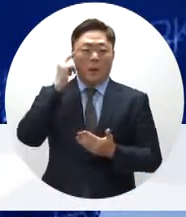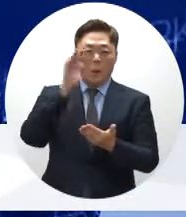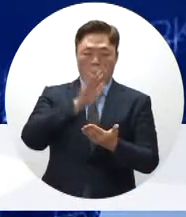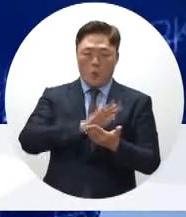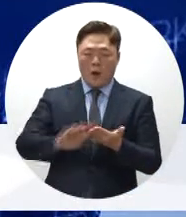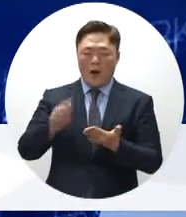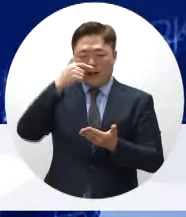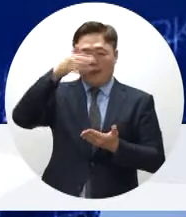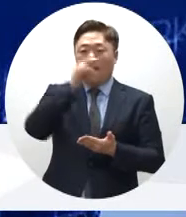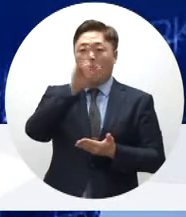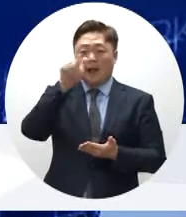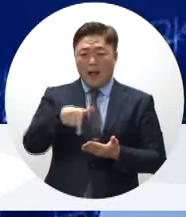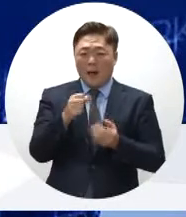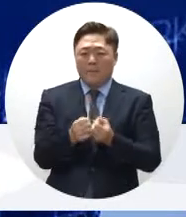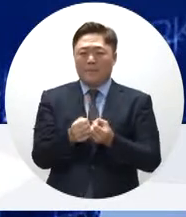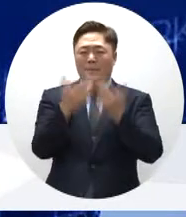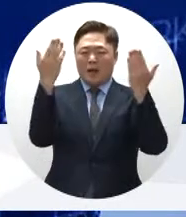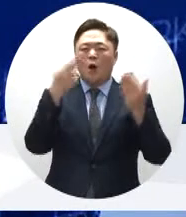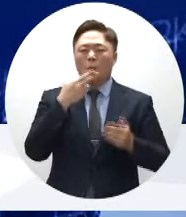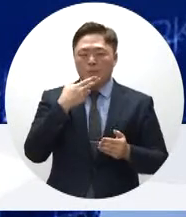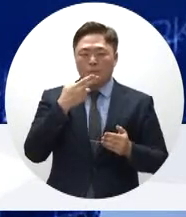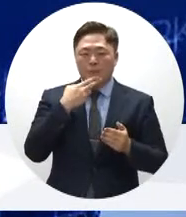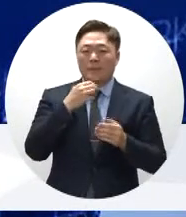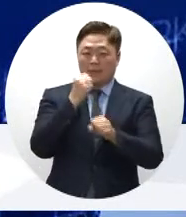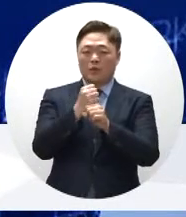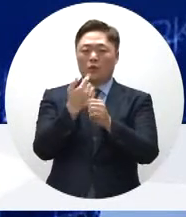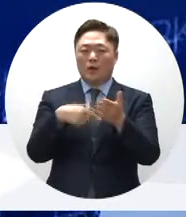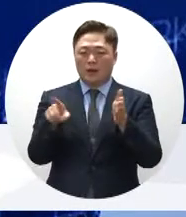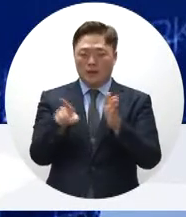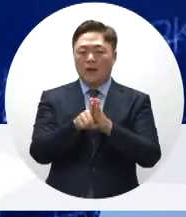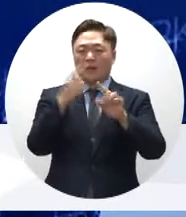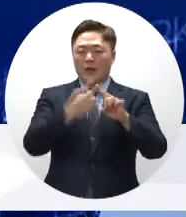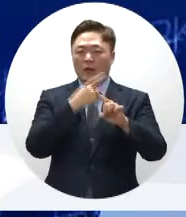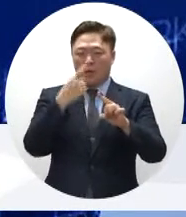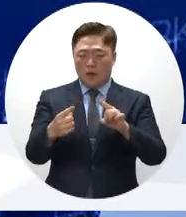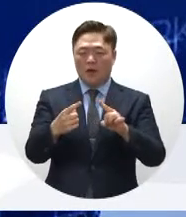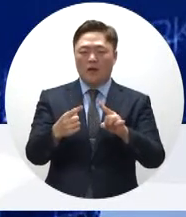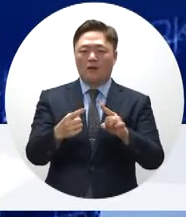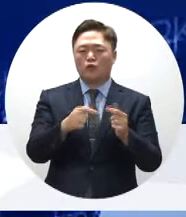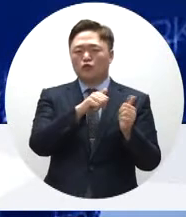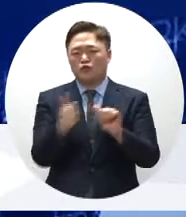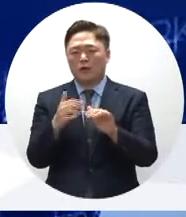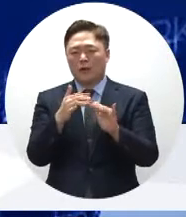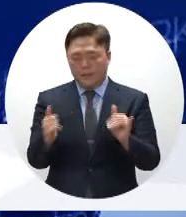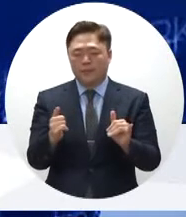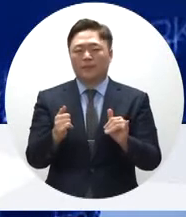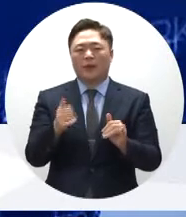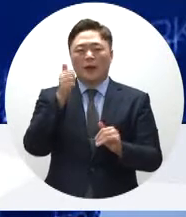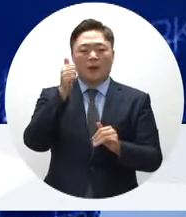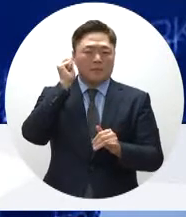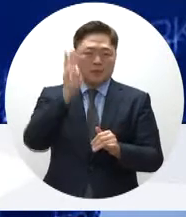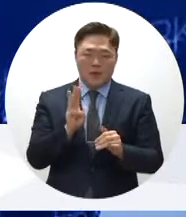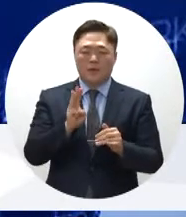평화와 비핵을 염원하는 2020 합천 비핵 평화대회와 75주기 한국인 원폭 희생자 추모제가